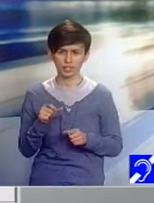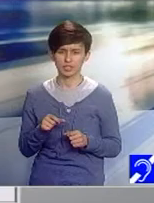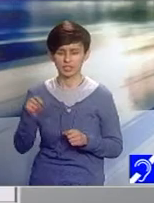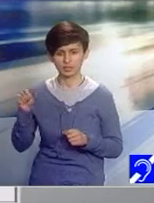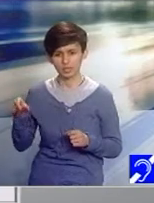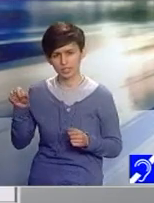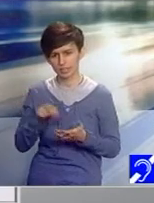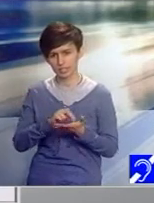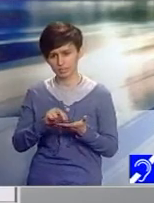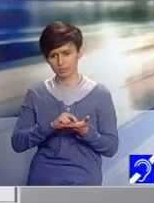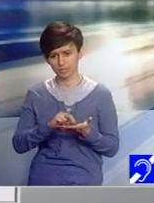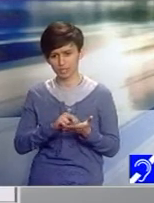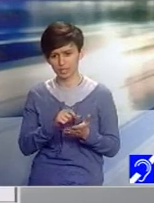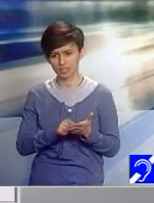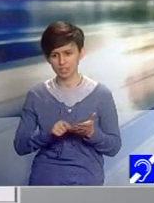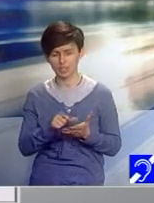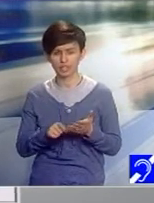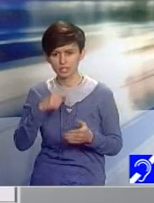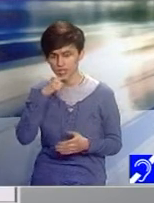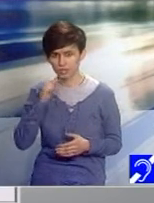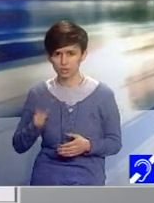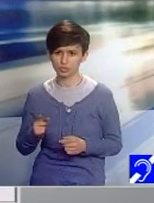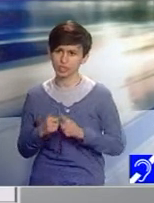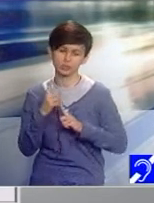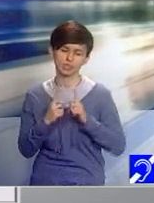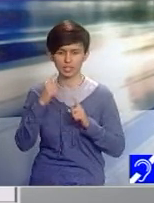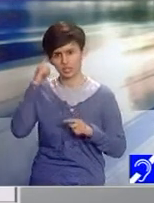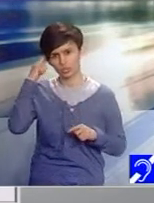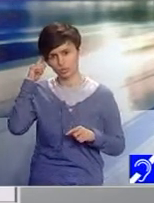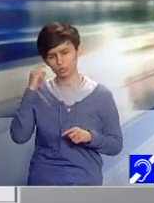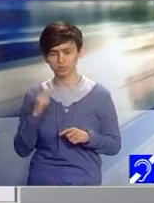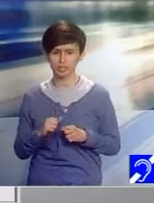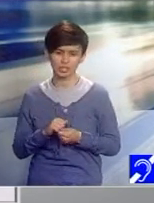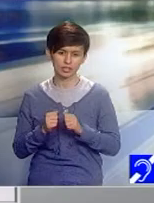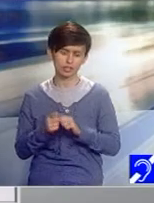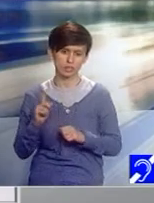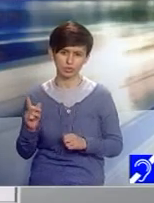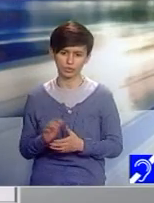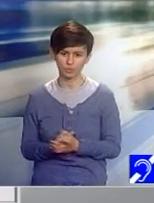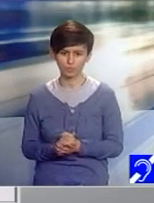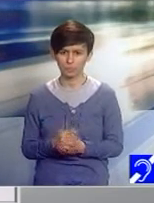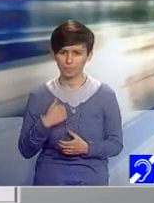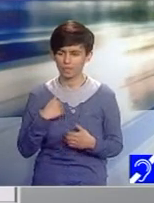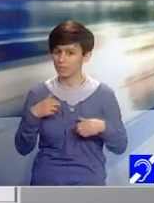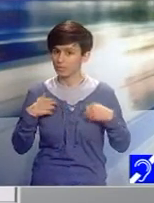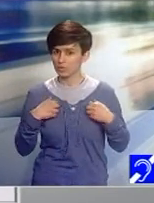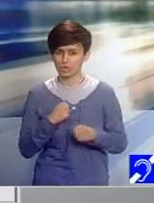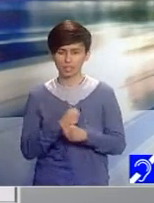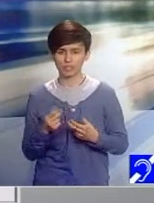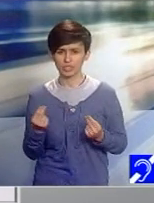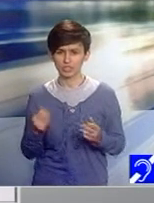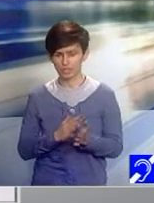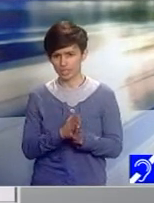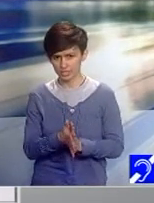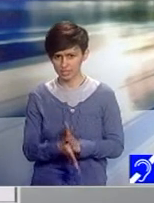ruse, unele foarte cunoscute, altele mai puțin cunoscute. Ceea ce mă bucură foarte mult, se implică studenții tot